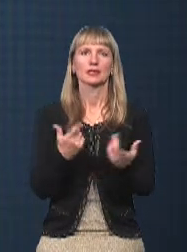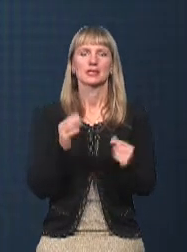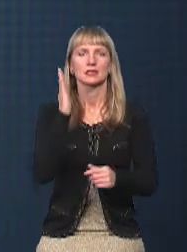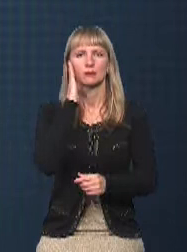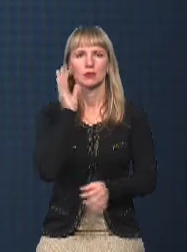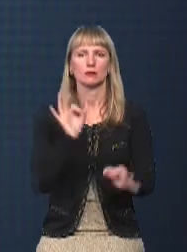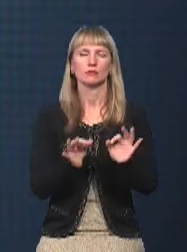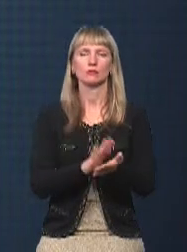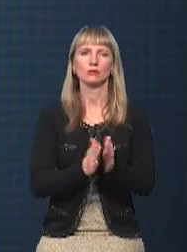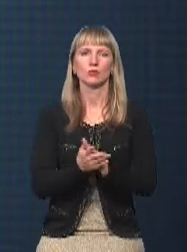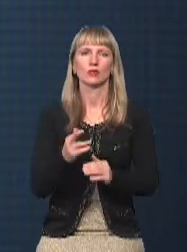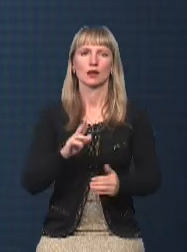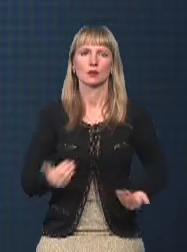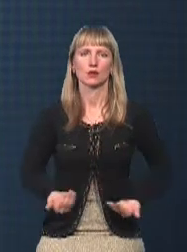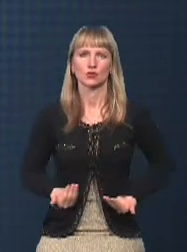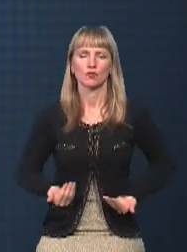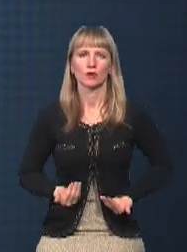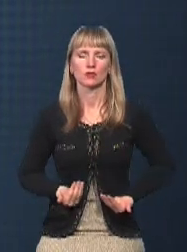нормальні умови для проживання.